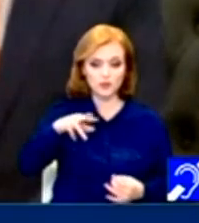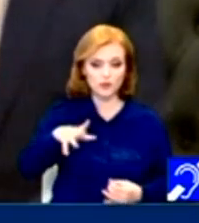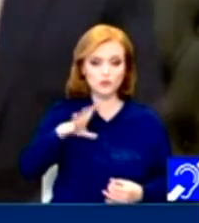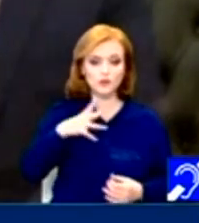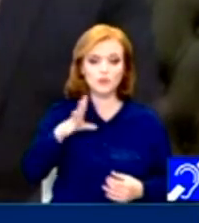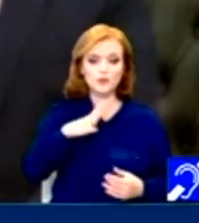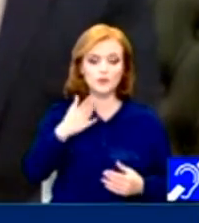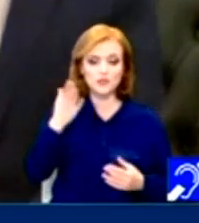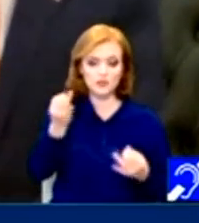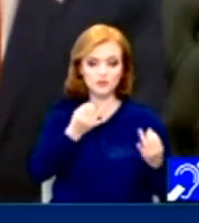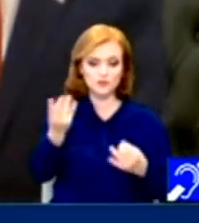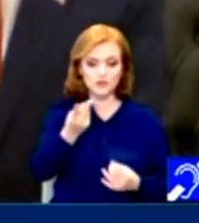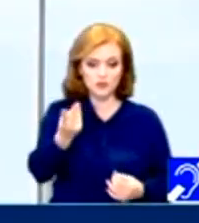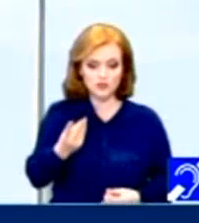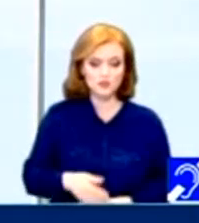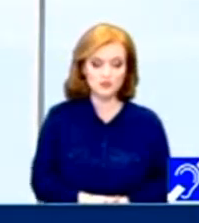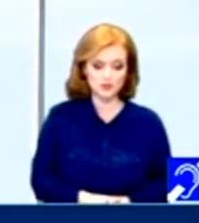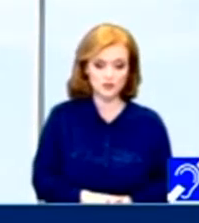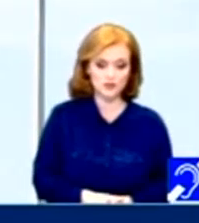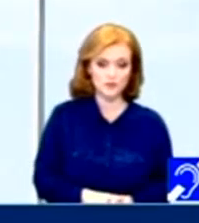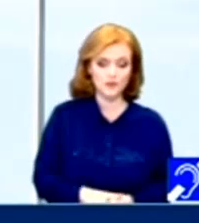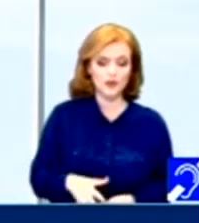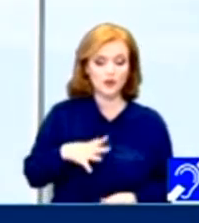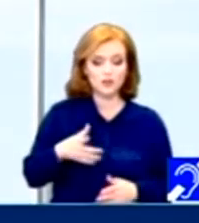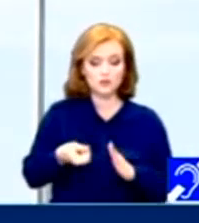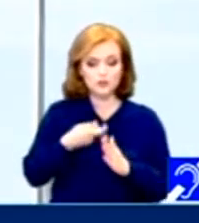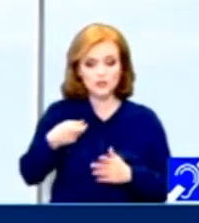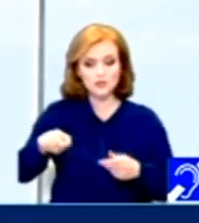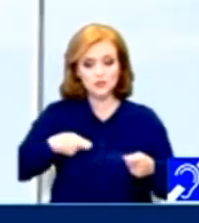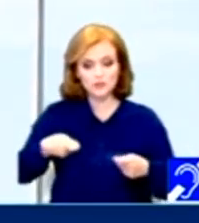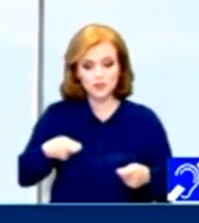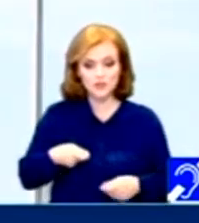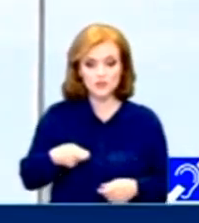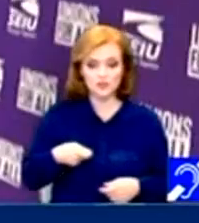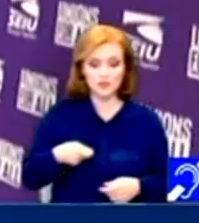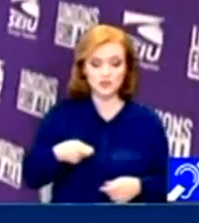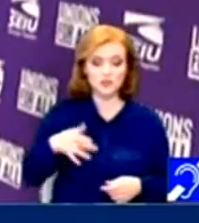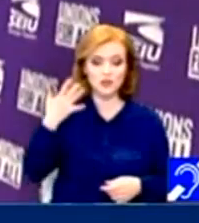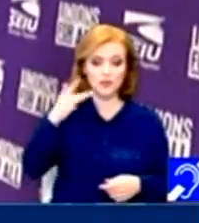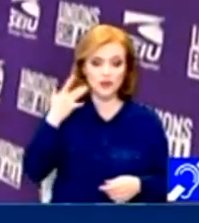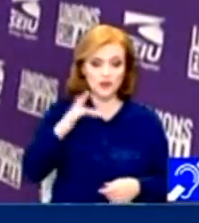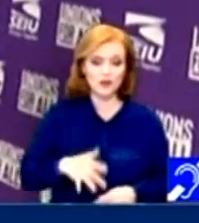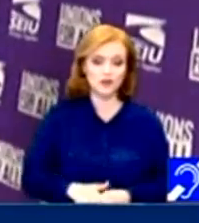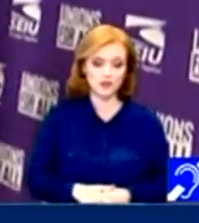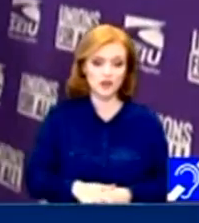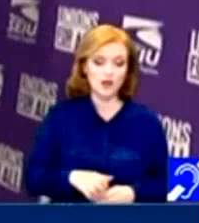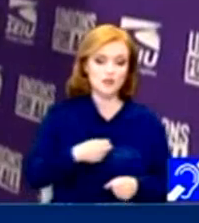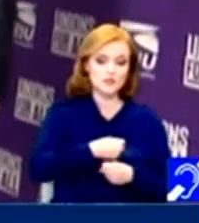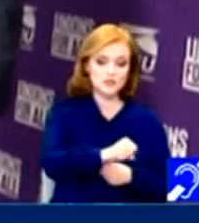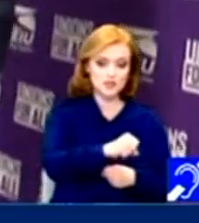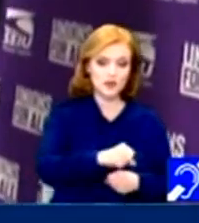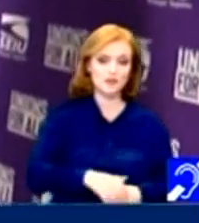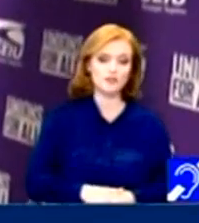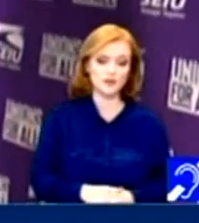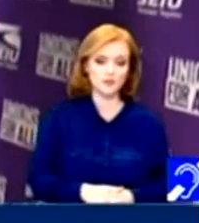ucrainean. Parlamentarii încearcă să afle dacă Donald Trump și administrația lui au făcut presiune asupra Ucrainei pentru a deschide o anchetă legată de